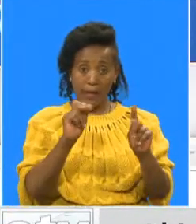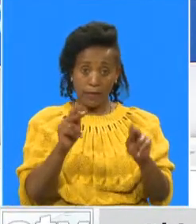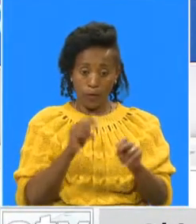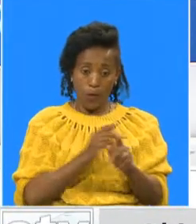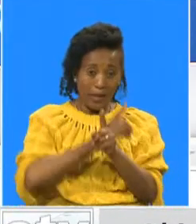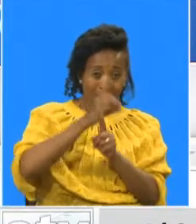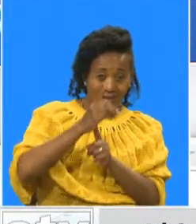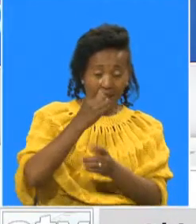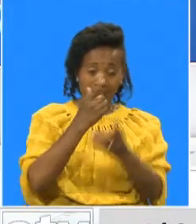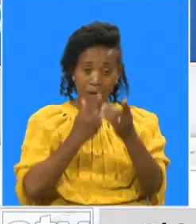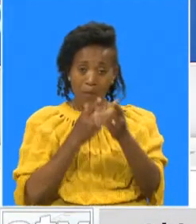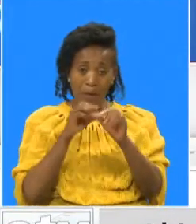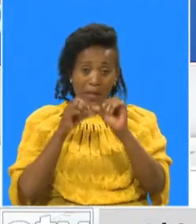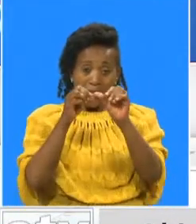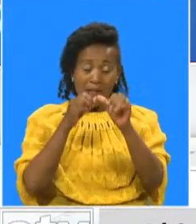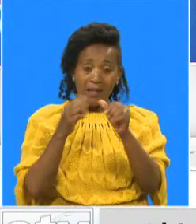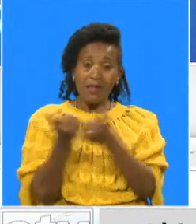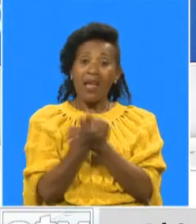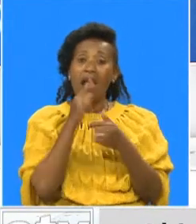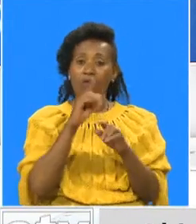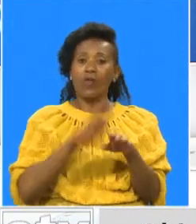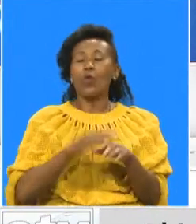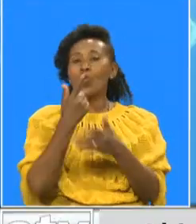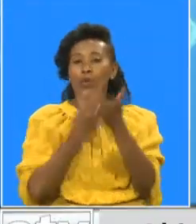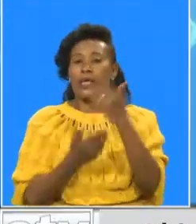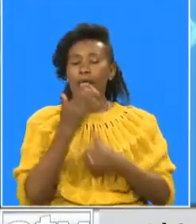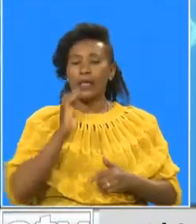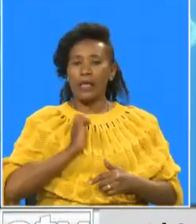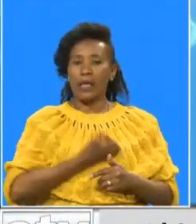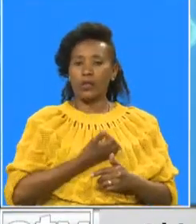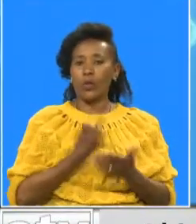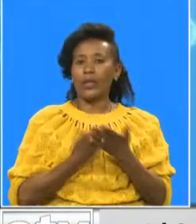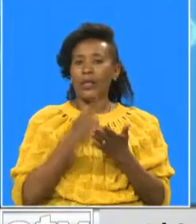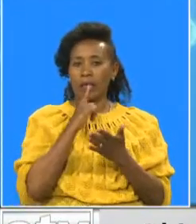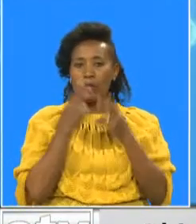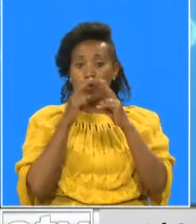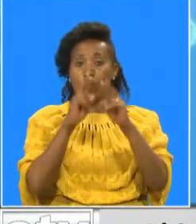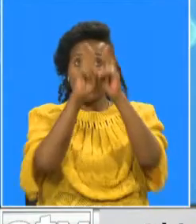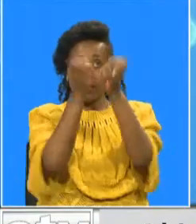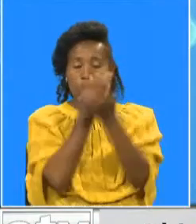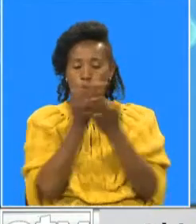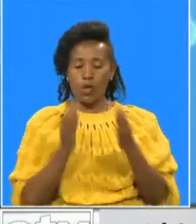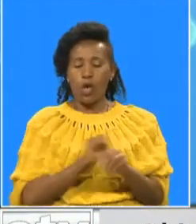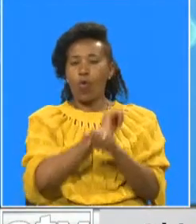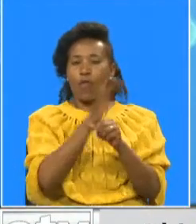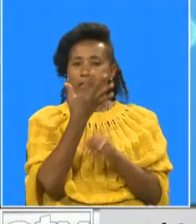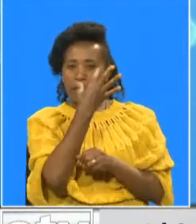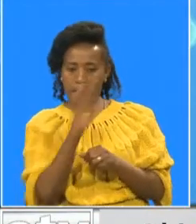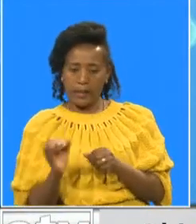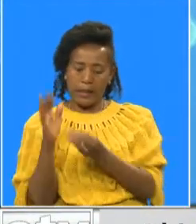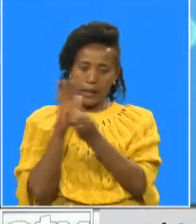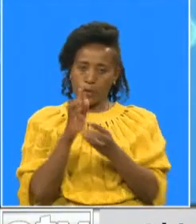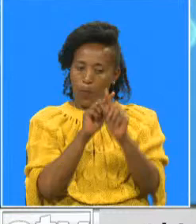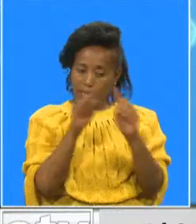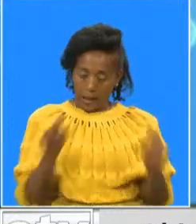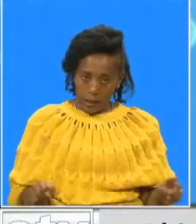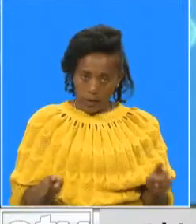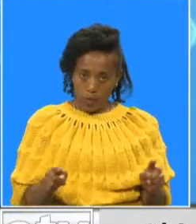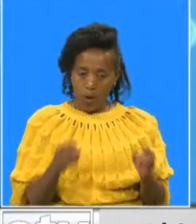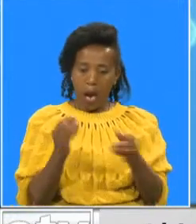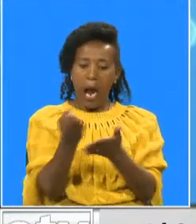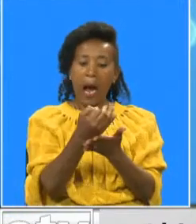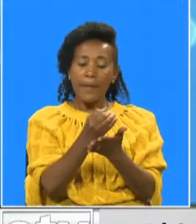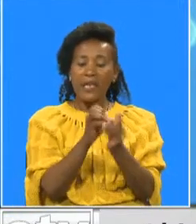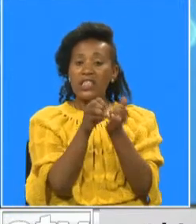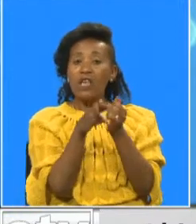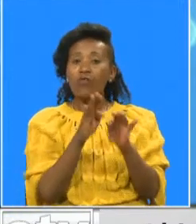ቴሌቪዥን በቀጥታ በመተላለፍ ላይ የሚገኘውን ውይይታችን ነው። ውይይታችን የሚያተኩርበት እርሰ ጉዳይ ደግሞ የኮቪድ-19 ተጽኖ በተለይም